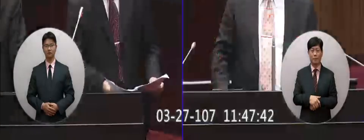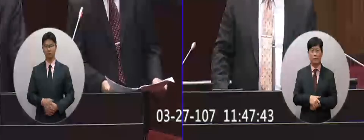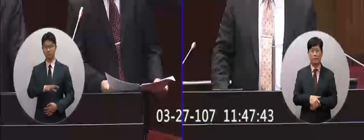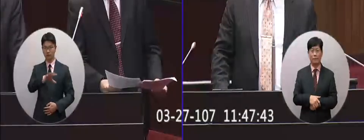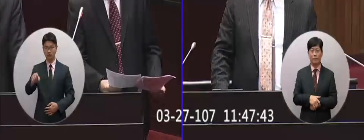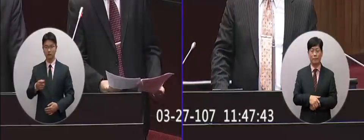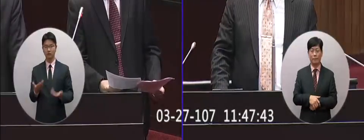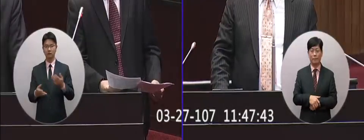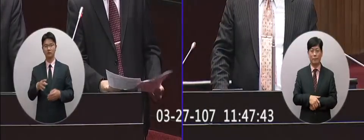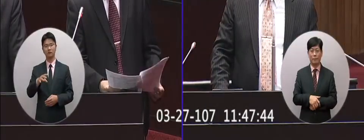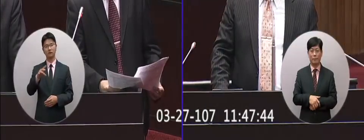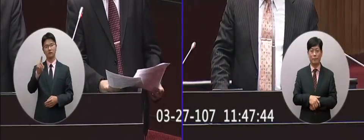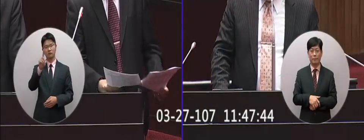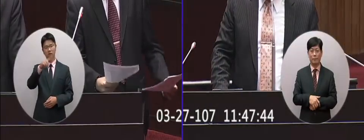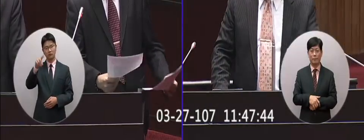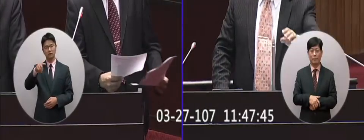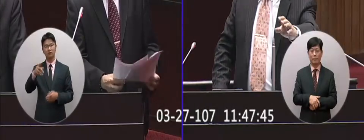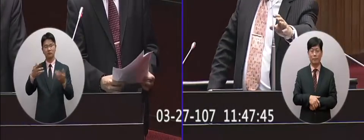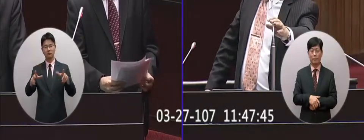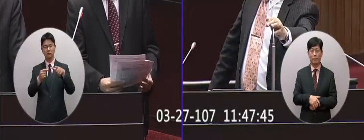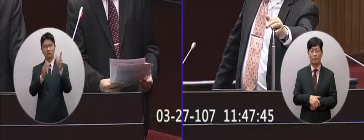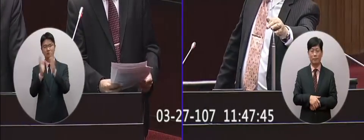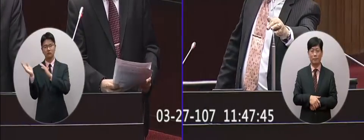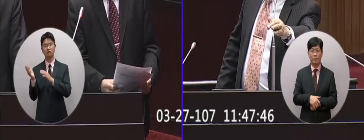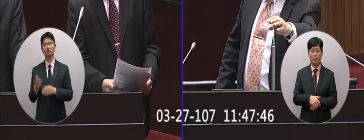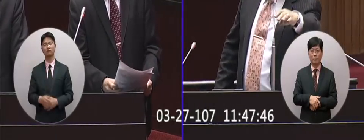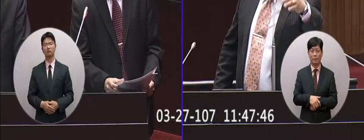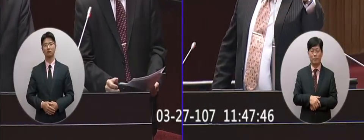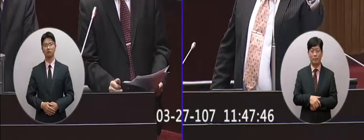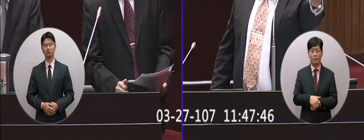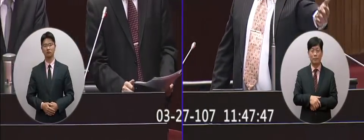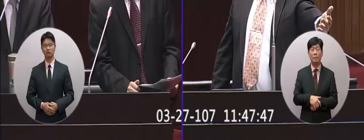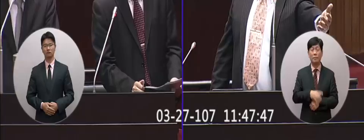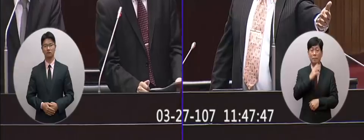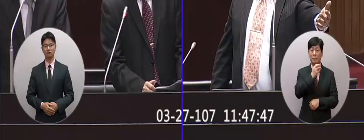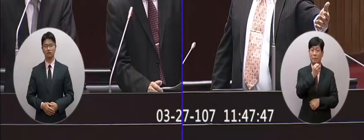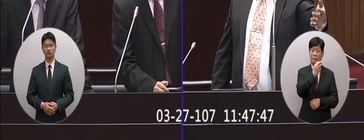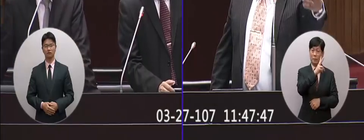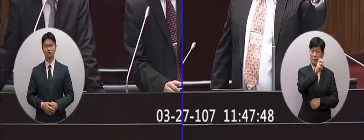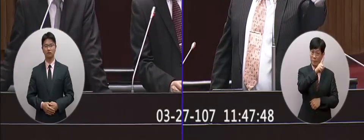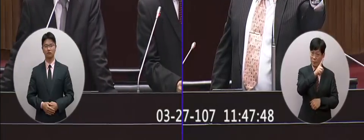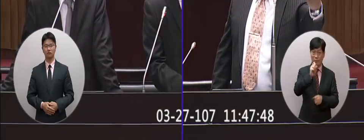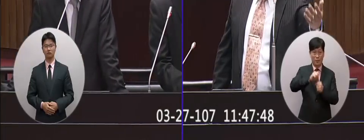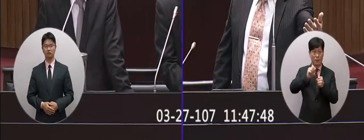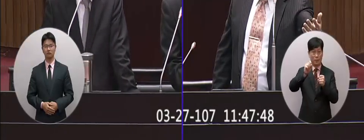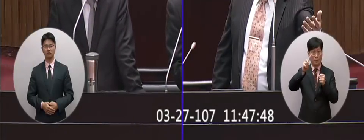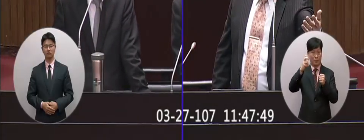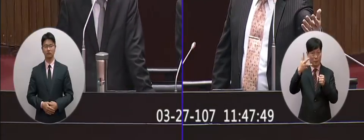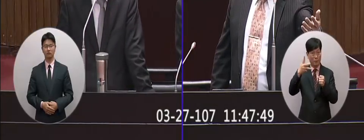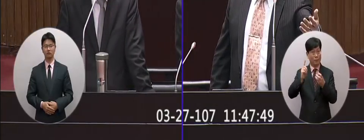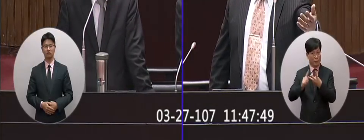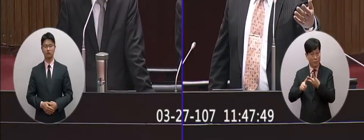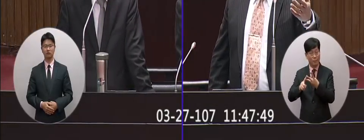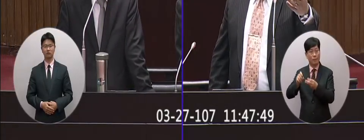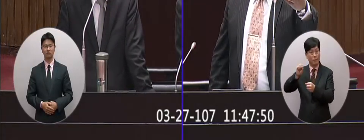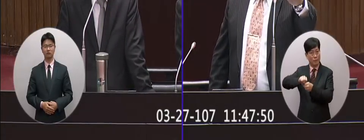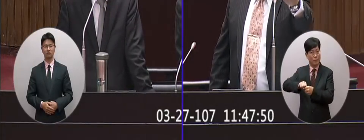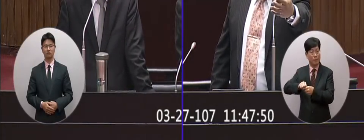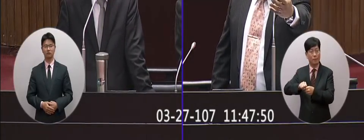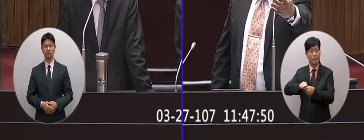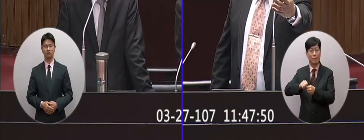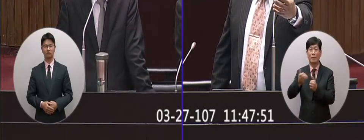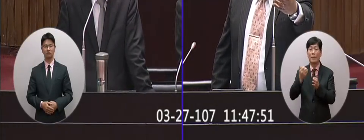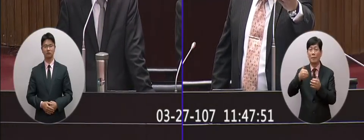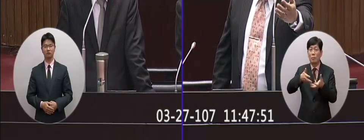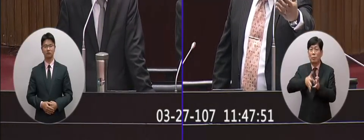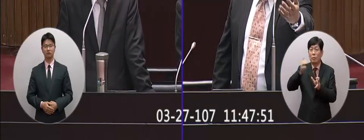总共到1000多公顷吧。 我去讲了哈，刚刚371加128加